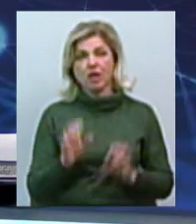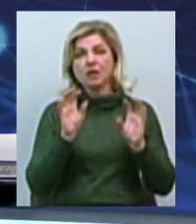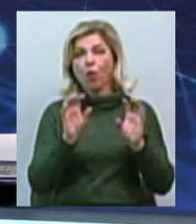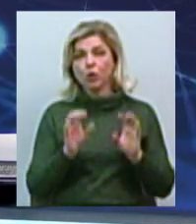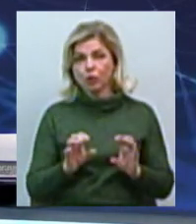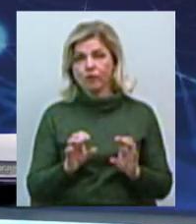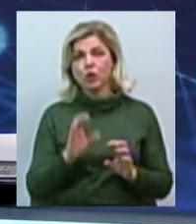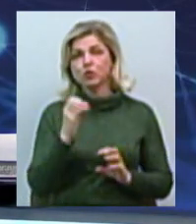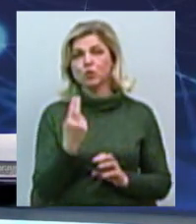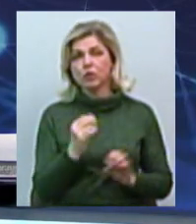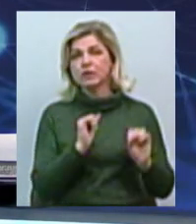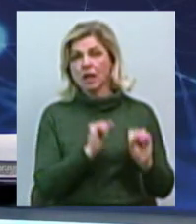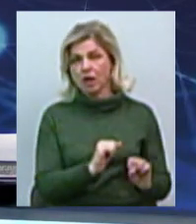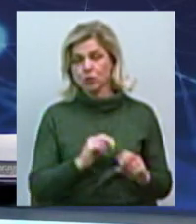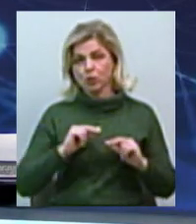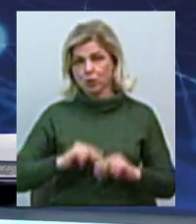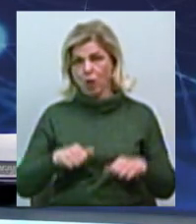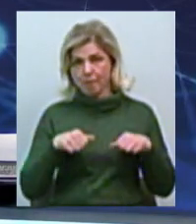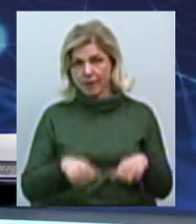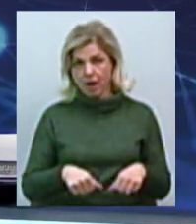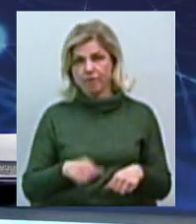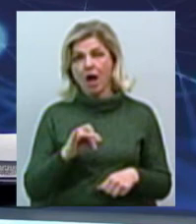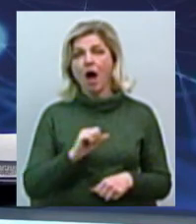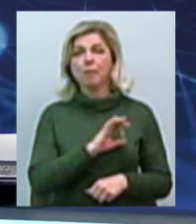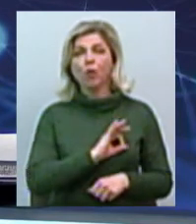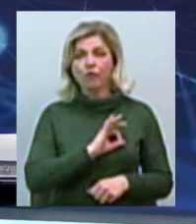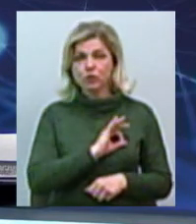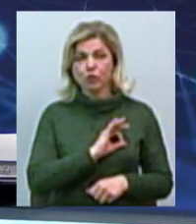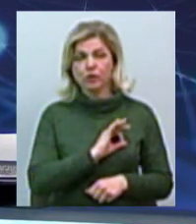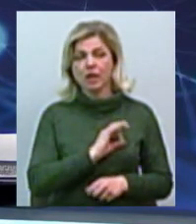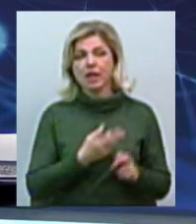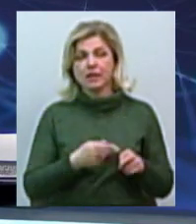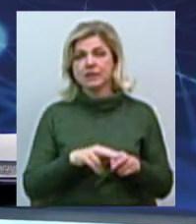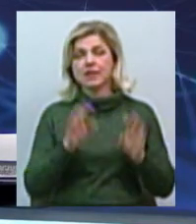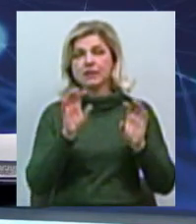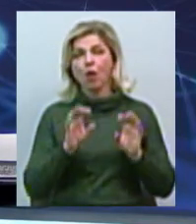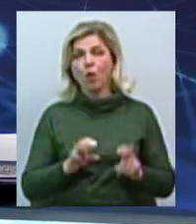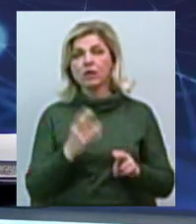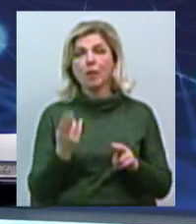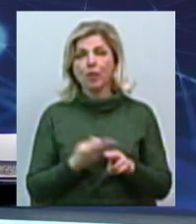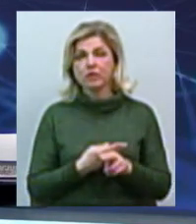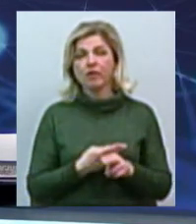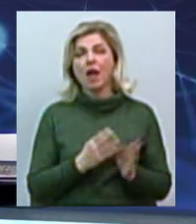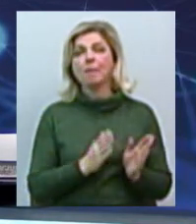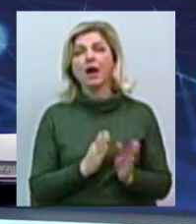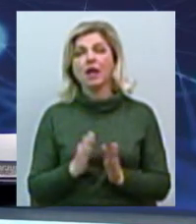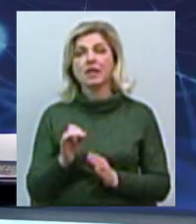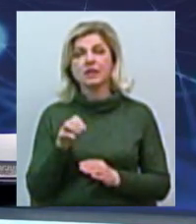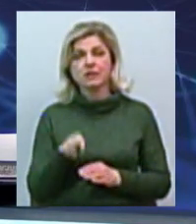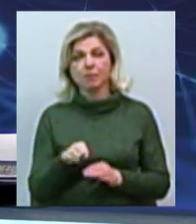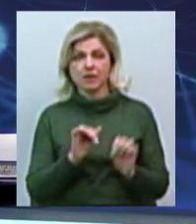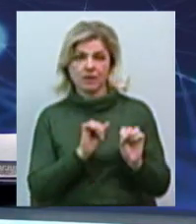законодавчого соціального захисту трудових прав. А профспілки, вони, ці закони, позбавляють механізму